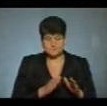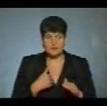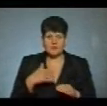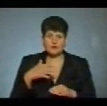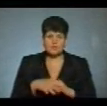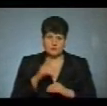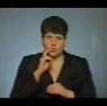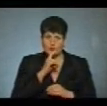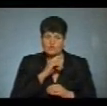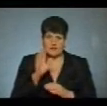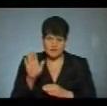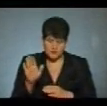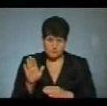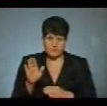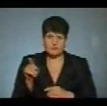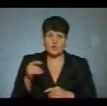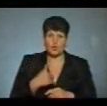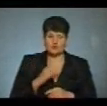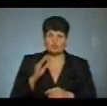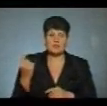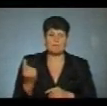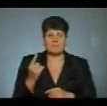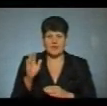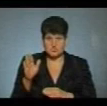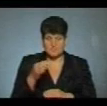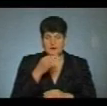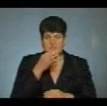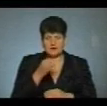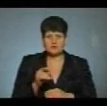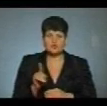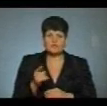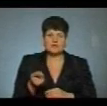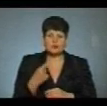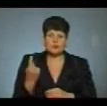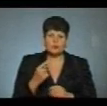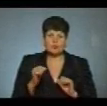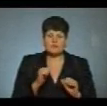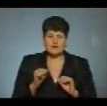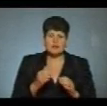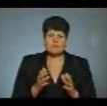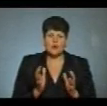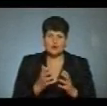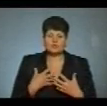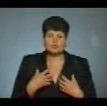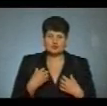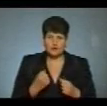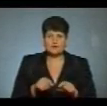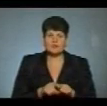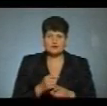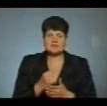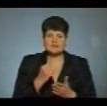розумію Вінницю, вони хочуть бути першими, але я скажу, що в Тернопільській області управлінням охорони здоров'я також затверджений